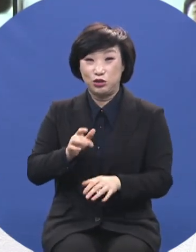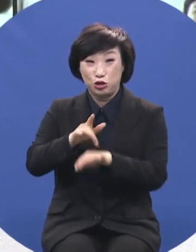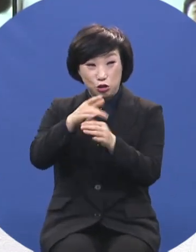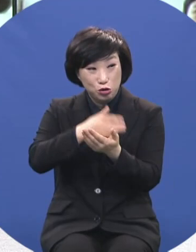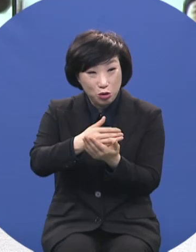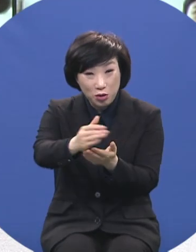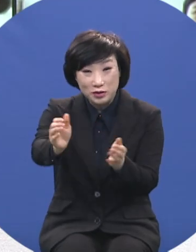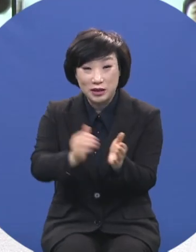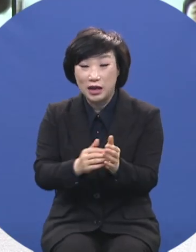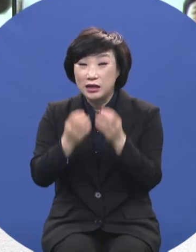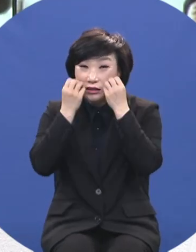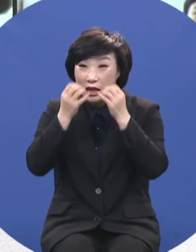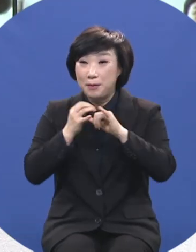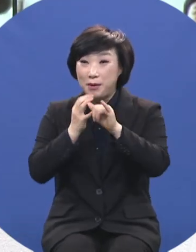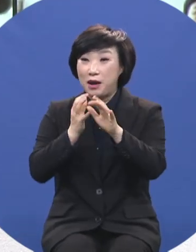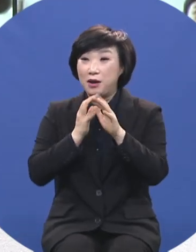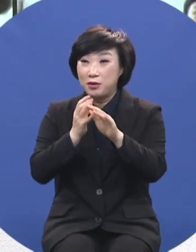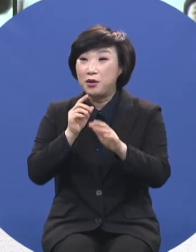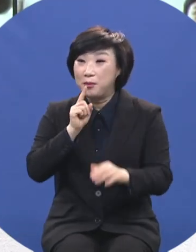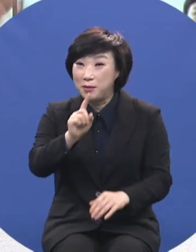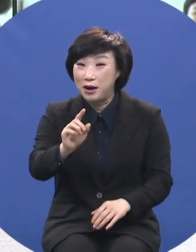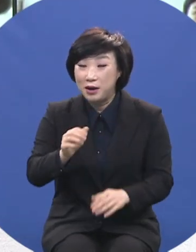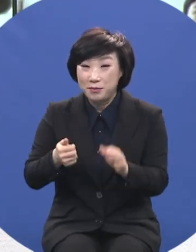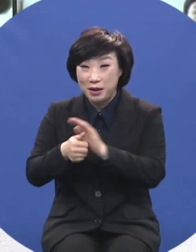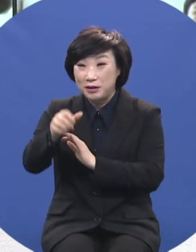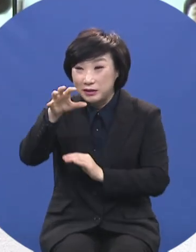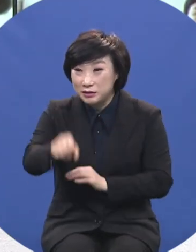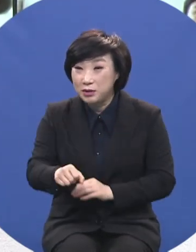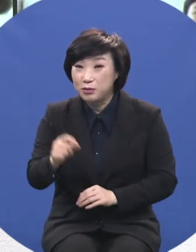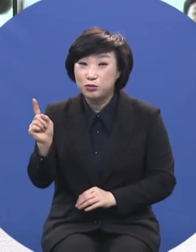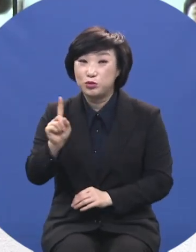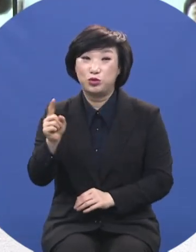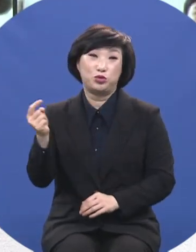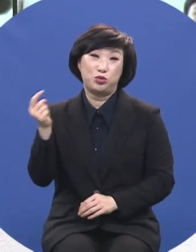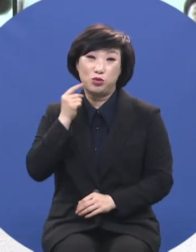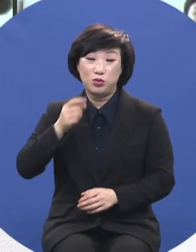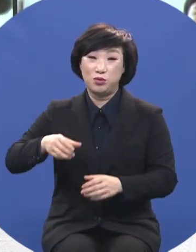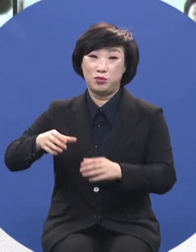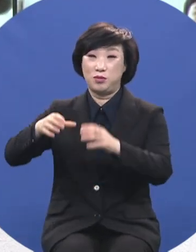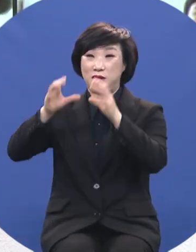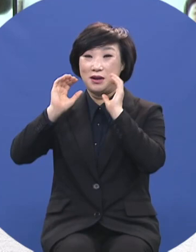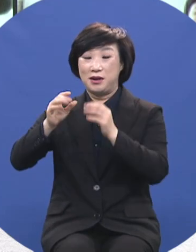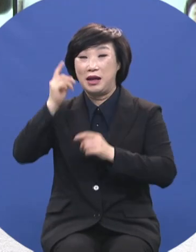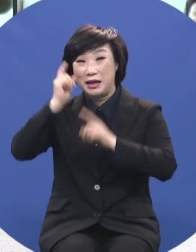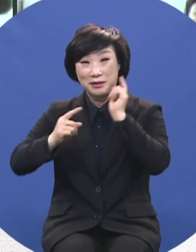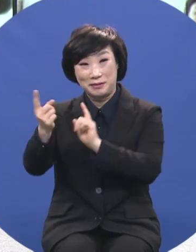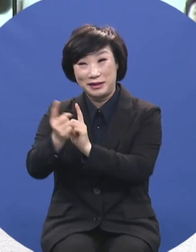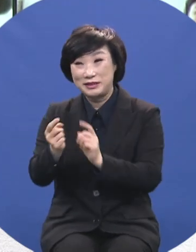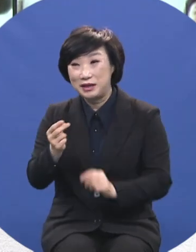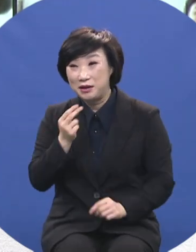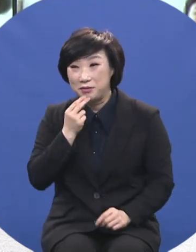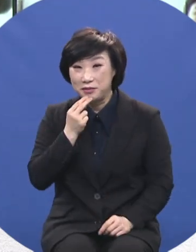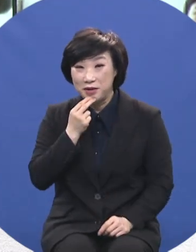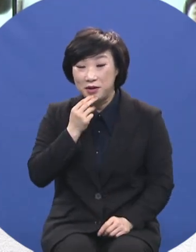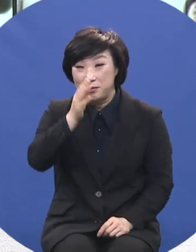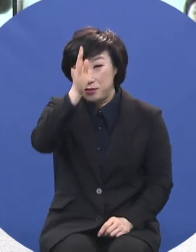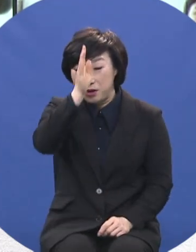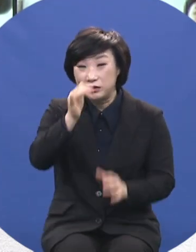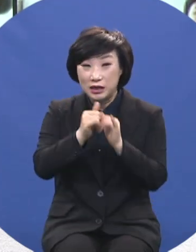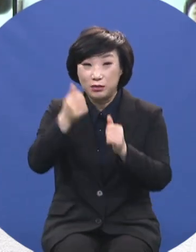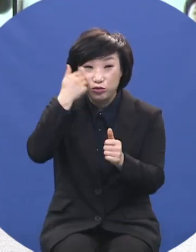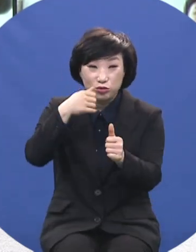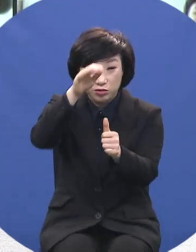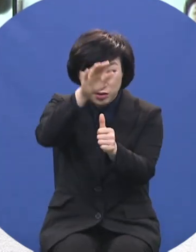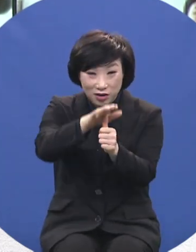쫓아내며 새방언을 말하며 뱀을 집으며 무슨 독을 마실지라도 해를 받지 아니하며